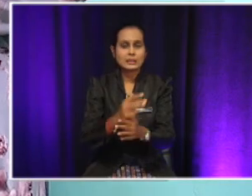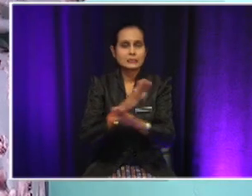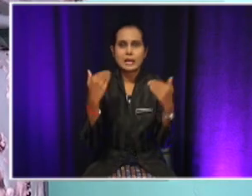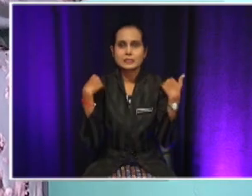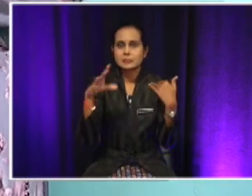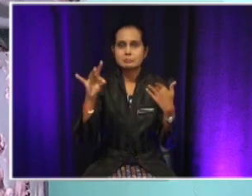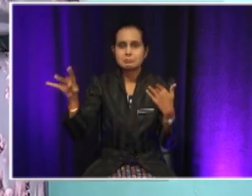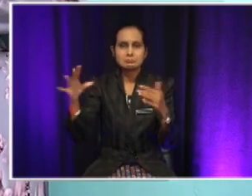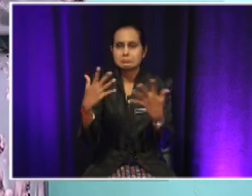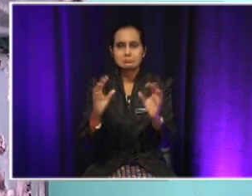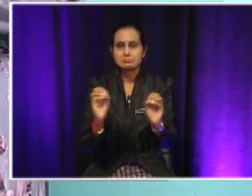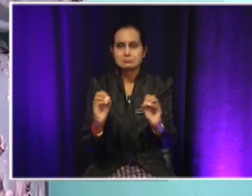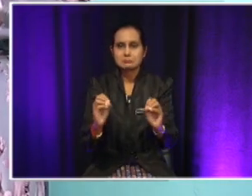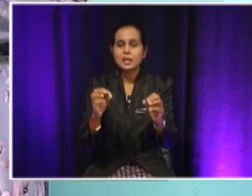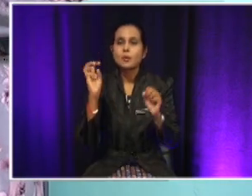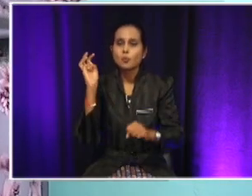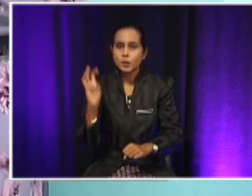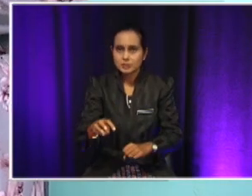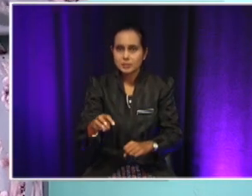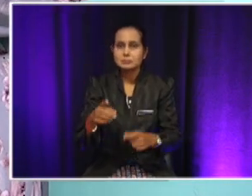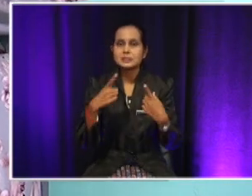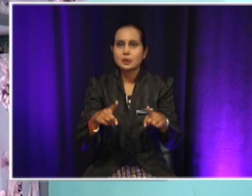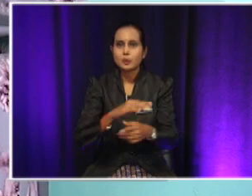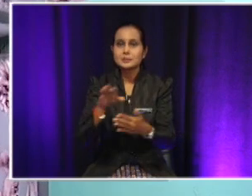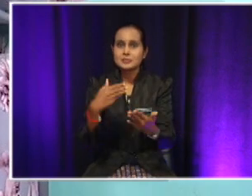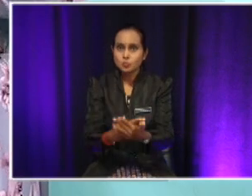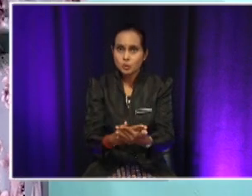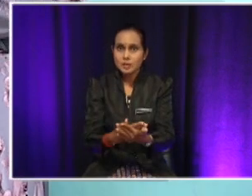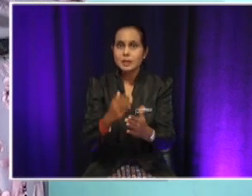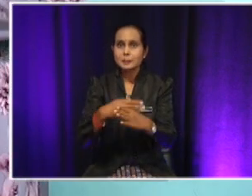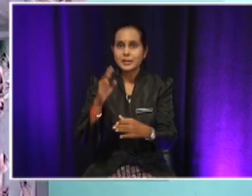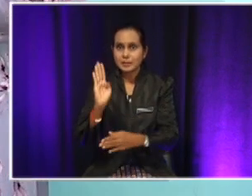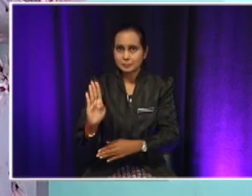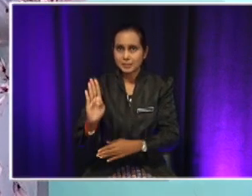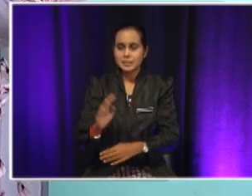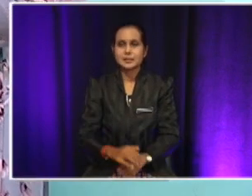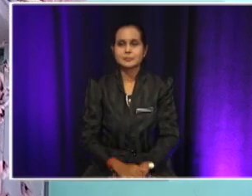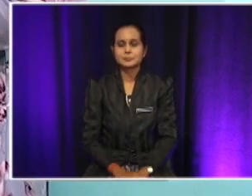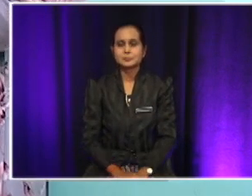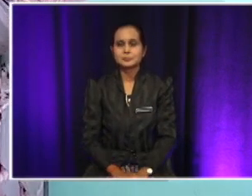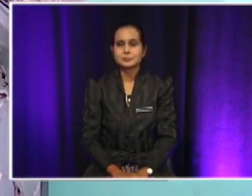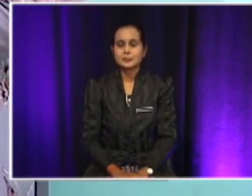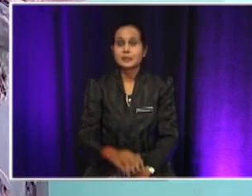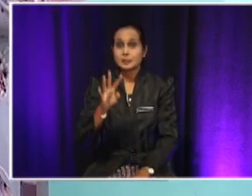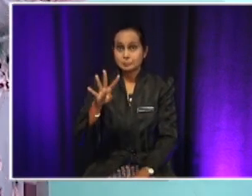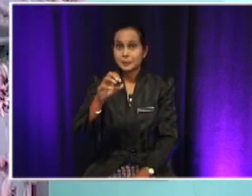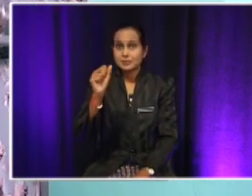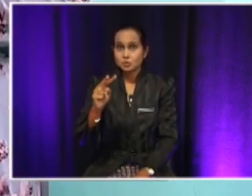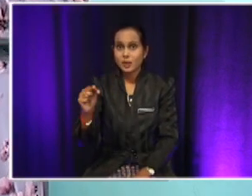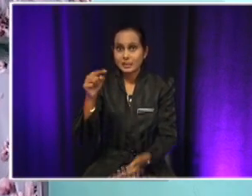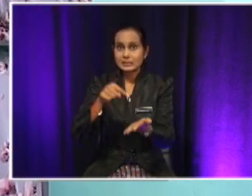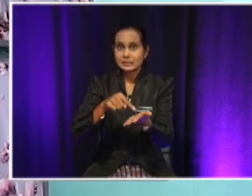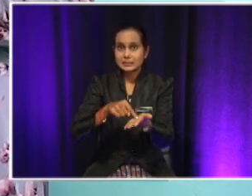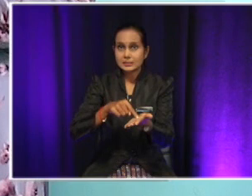pilihan. Wajib juga. Ya, wajib menjawab semua untuk bahagian B yang 4 soalan ni saja. Di 4 soalan ni, markah untuk